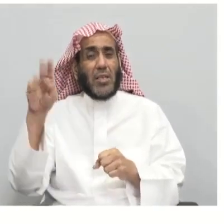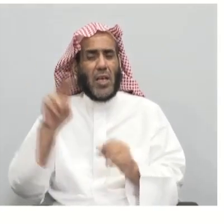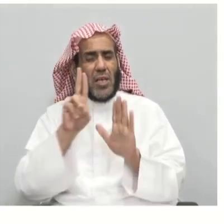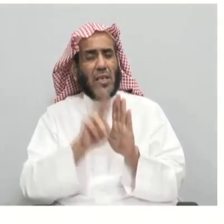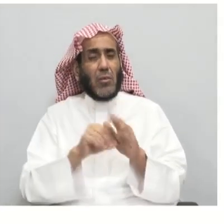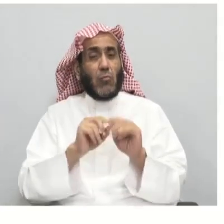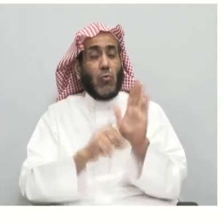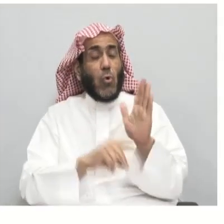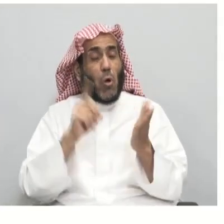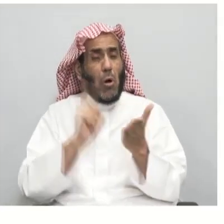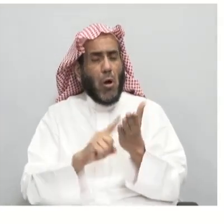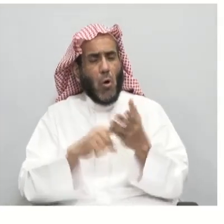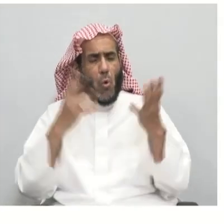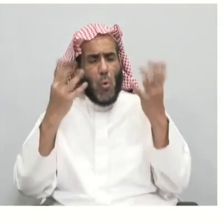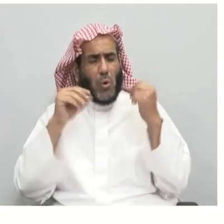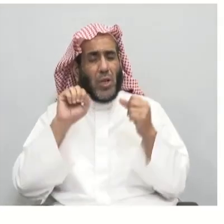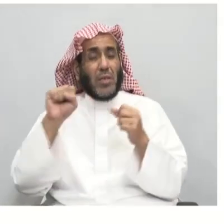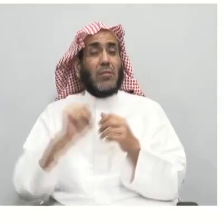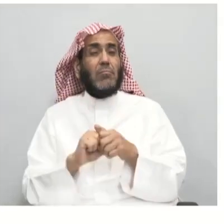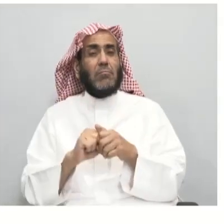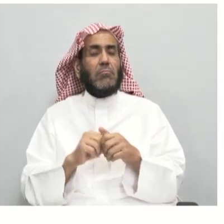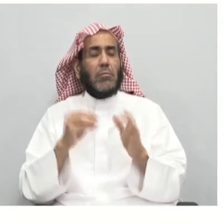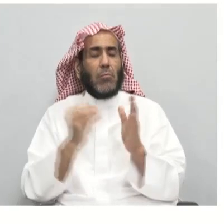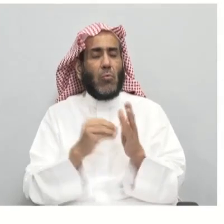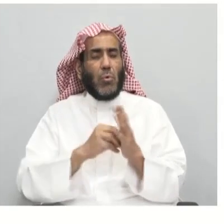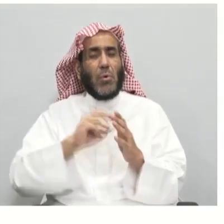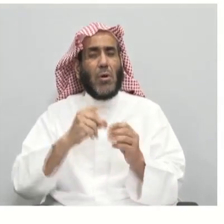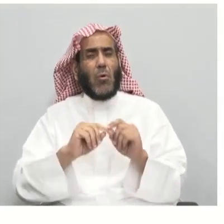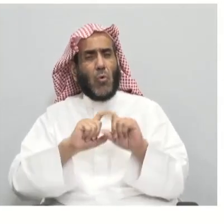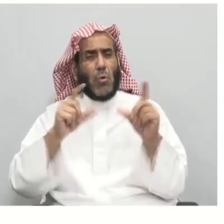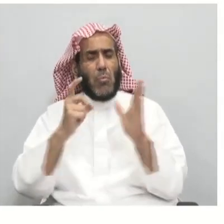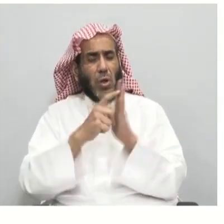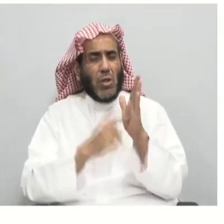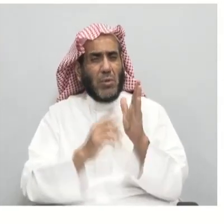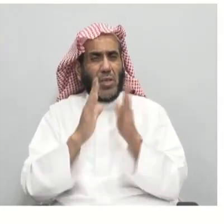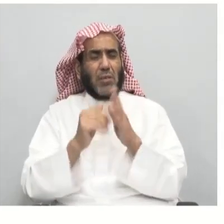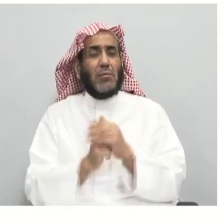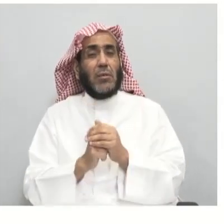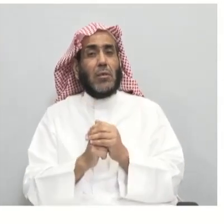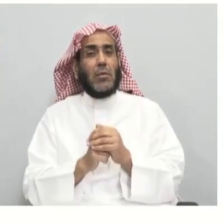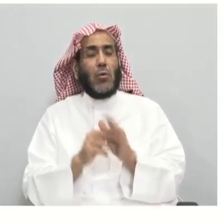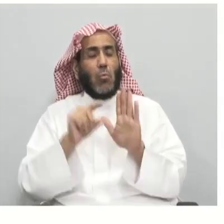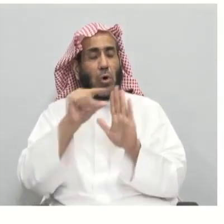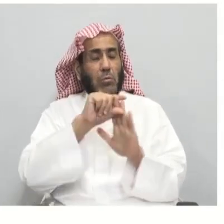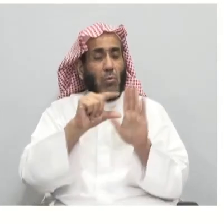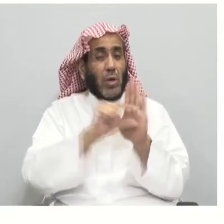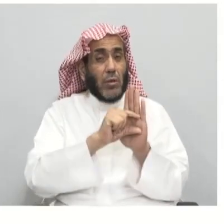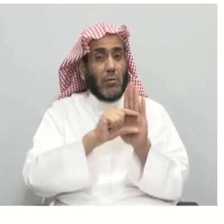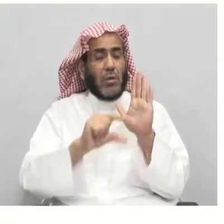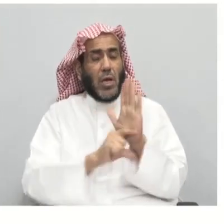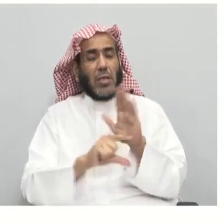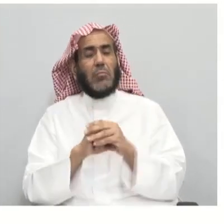تعرض فيه الحقائق والمعلومات الخاصه بموضوع ما عرضا منظما دقيقا وله مقدمه وعرض